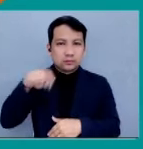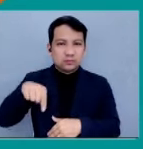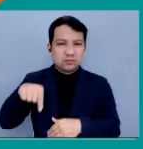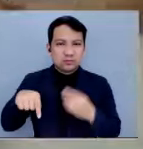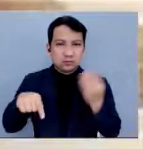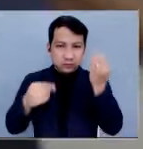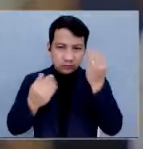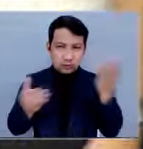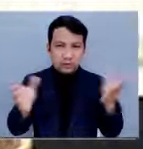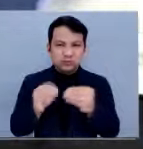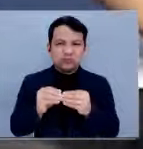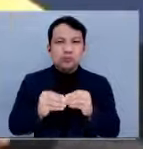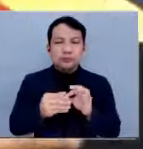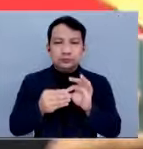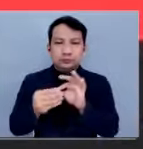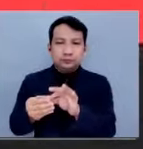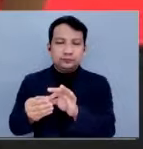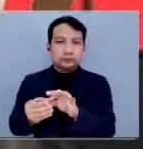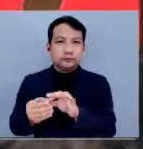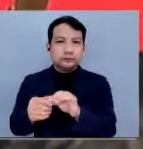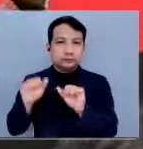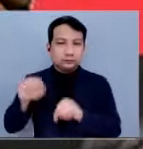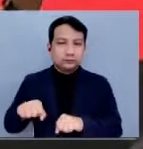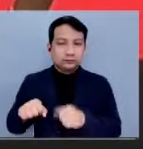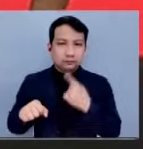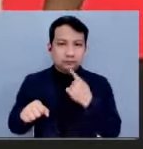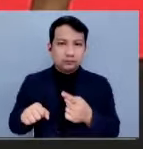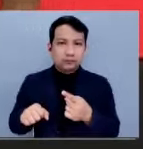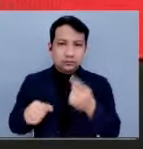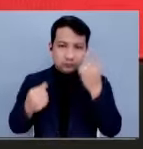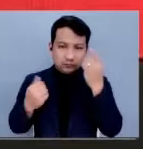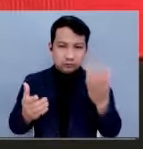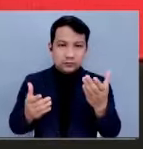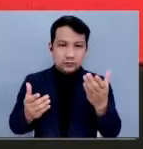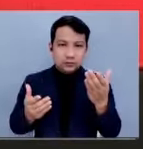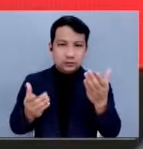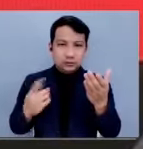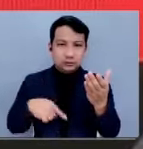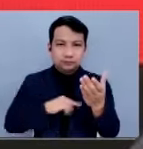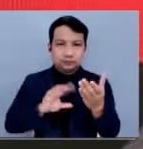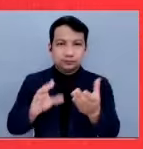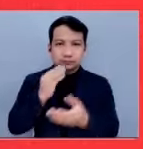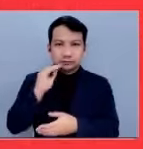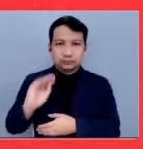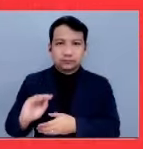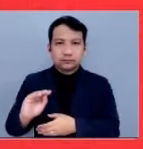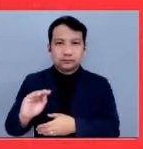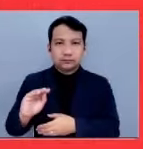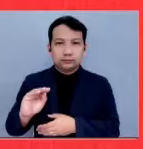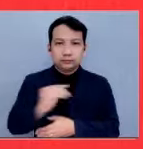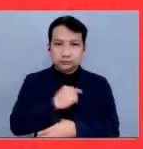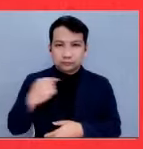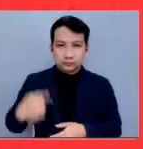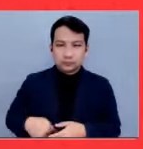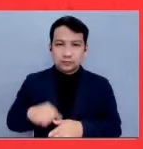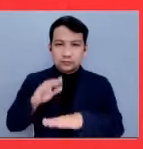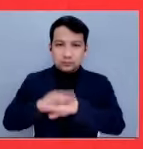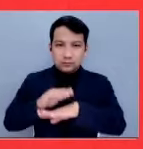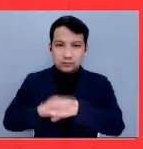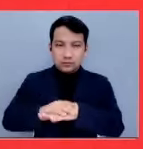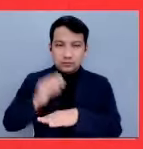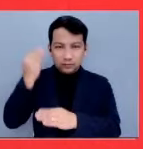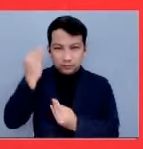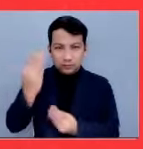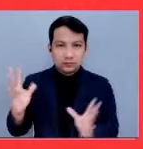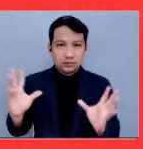force employers una na ring kinondina ni Pangulong bombong Marcos ang utos na ito ng China nagbabala rin siya Kamakailan na